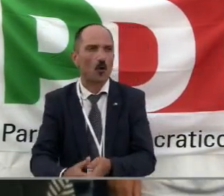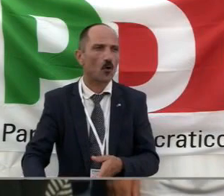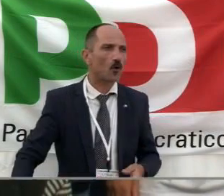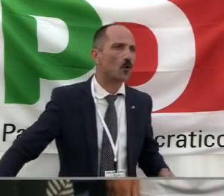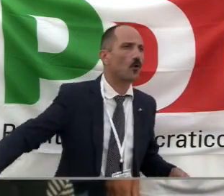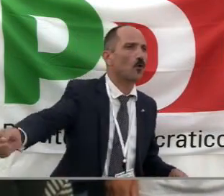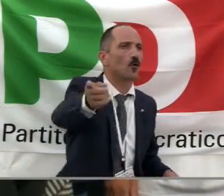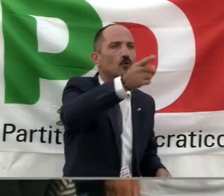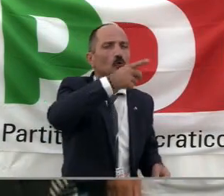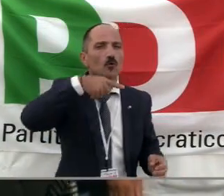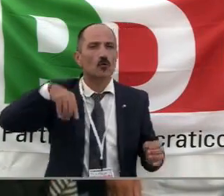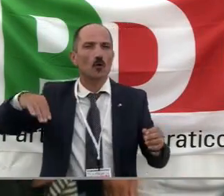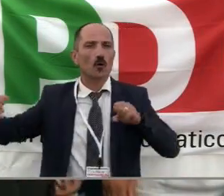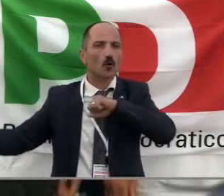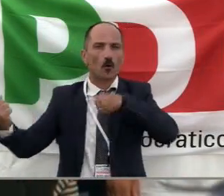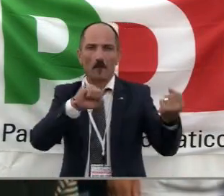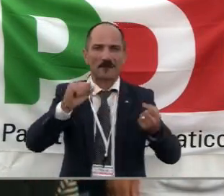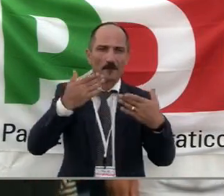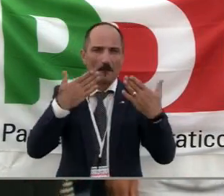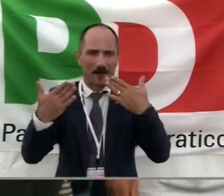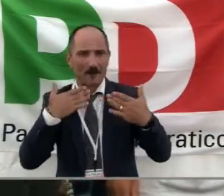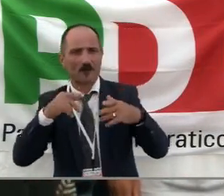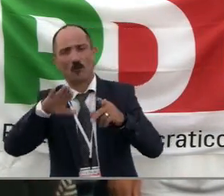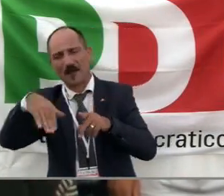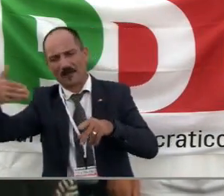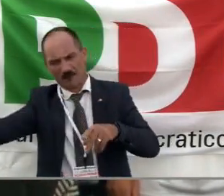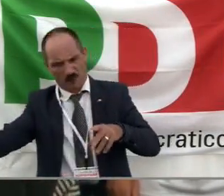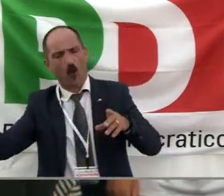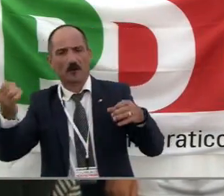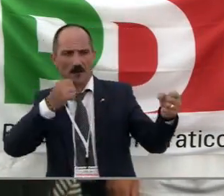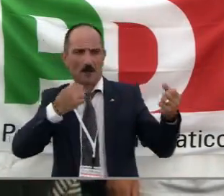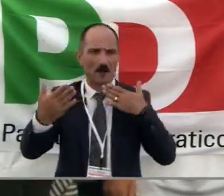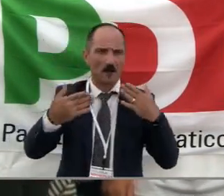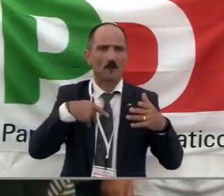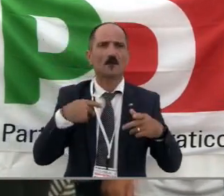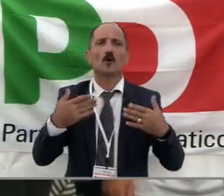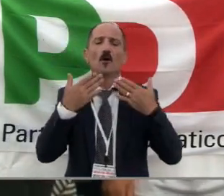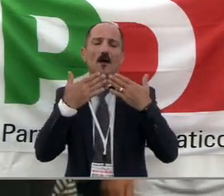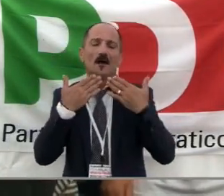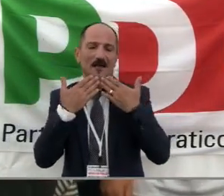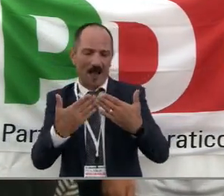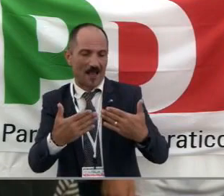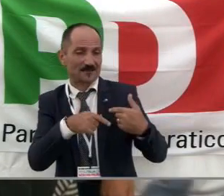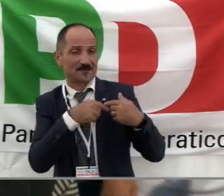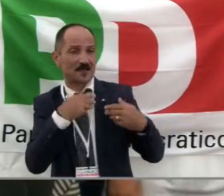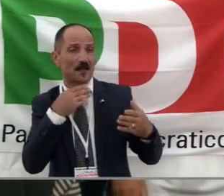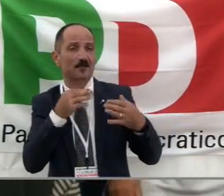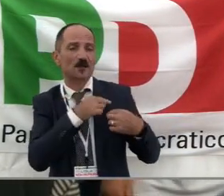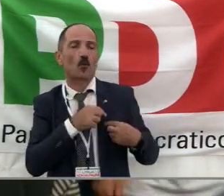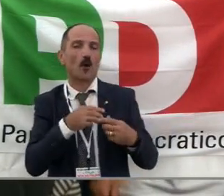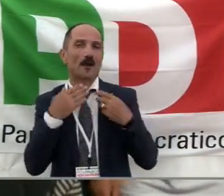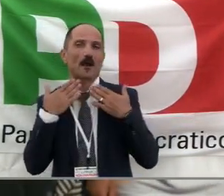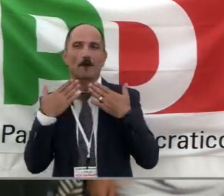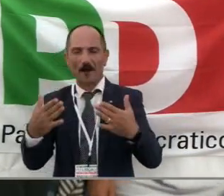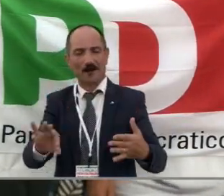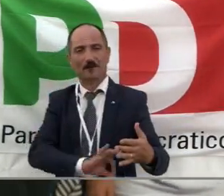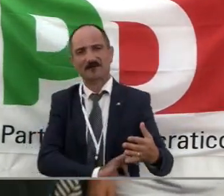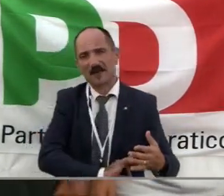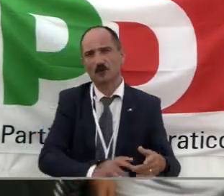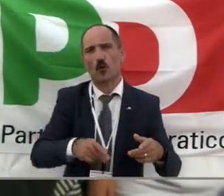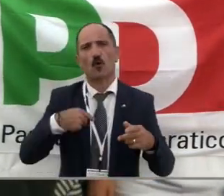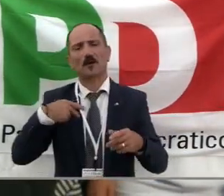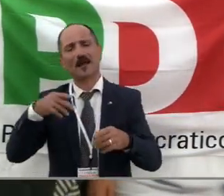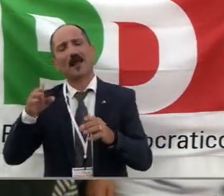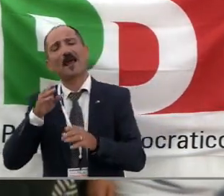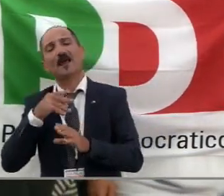noi combatteremo in Parlamento e fuori dal Parlamento. Ringrazio di cuore i parlamentari, i senatori, i deputati